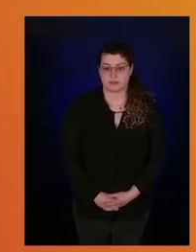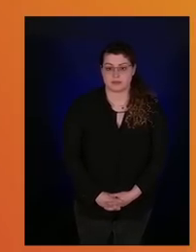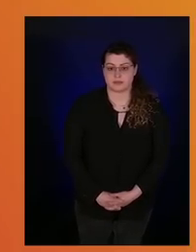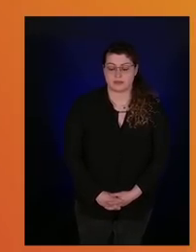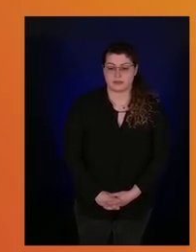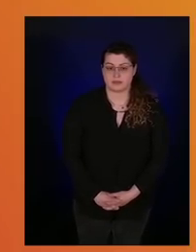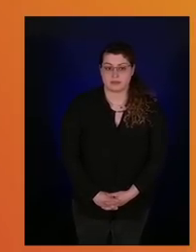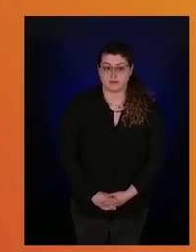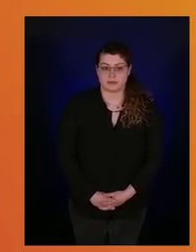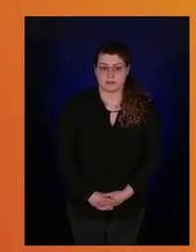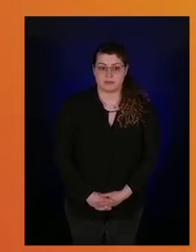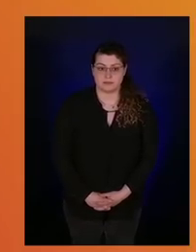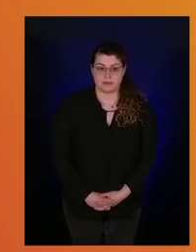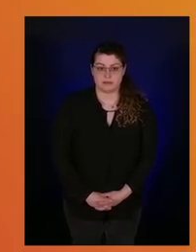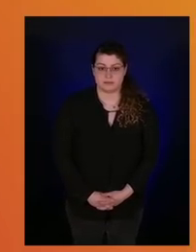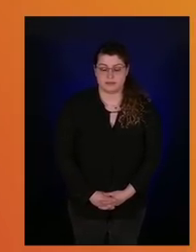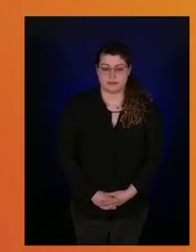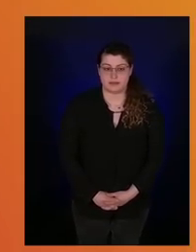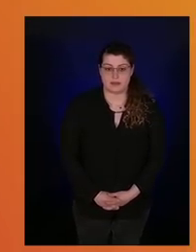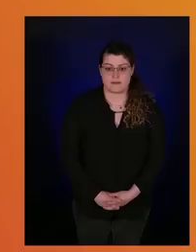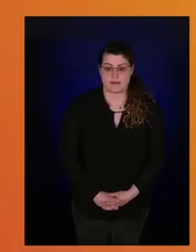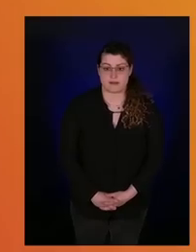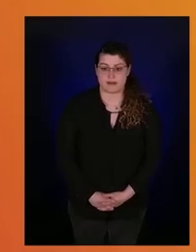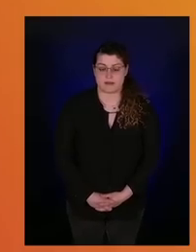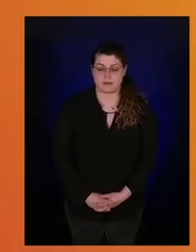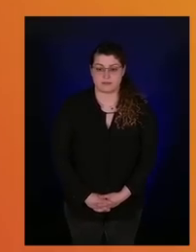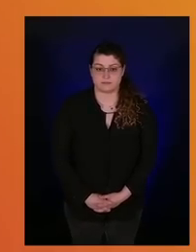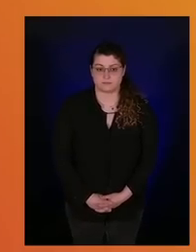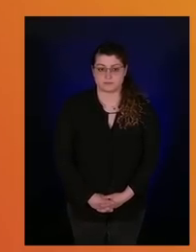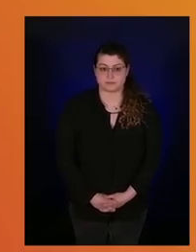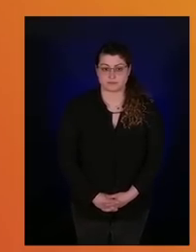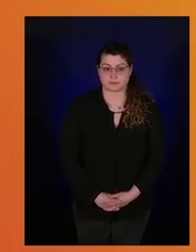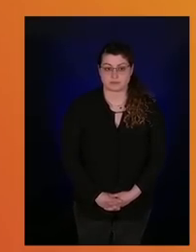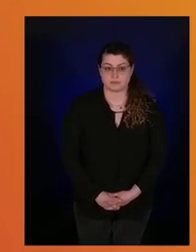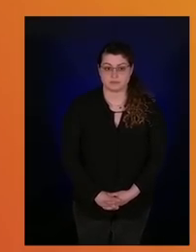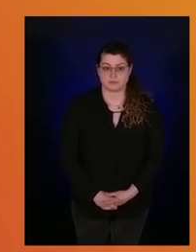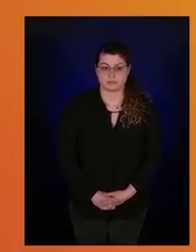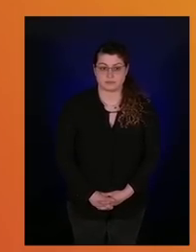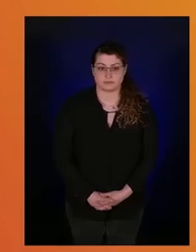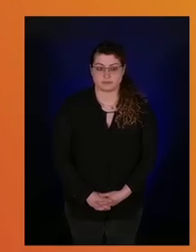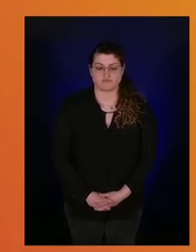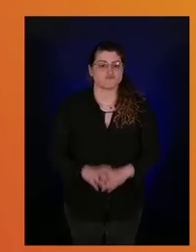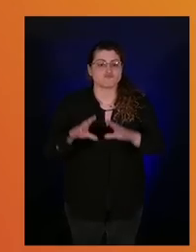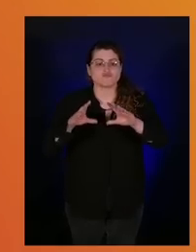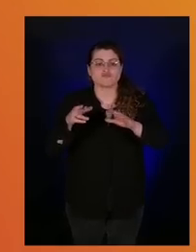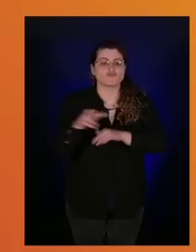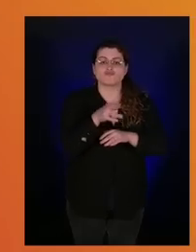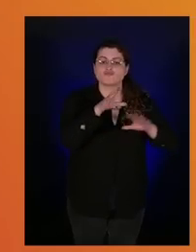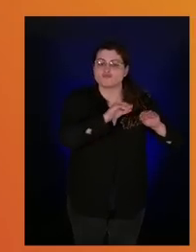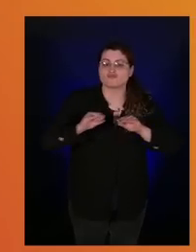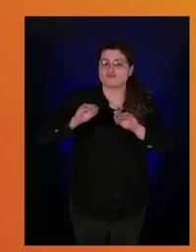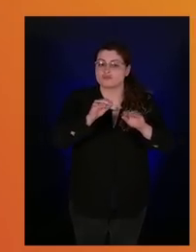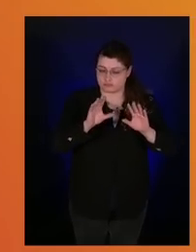Tu la prends ou tu veux que je la fasse en même temps que tu lises ou qu'est-ce que tu fais ? Tu gères ? Allez, on s'installe. On va pas tarder à donner la parole